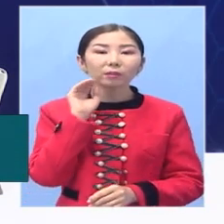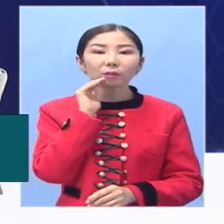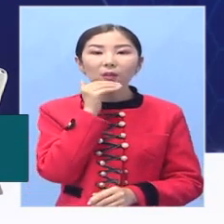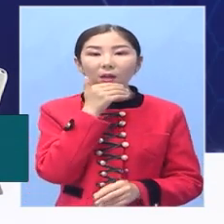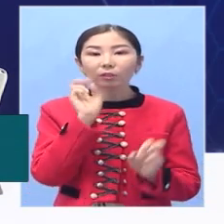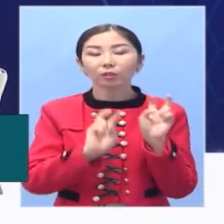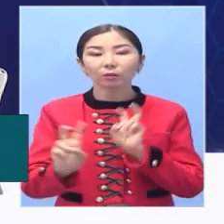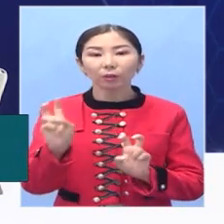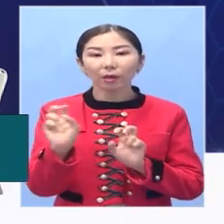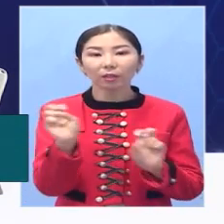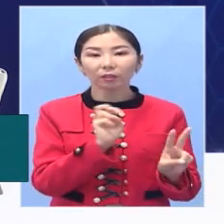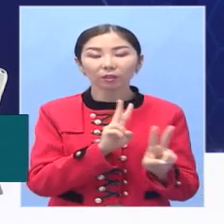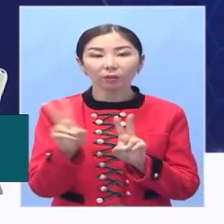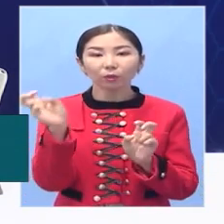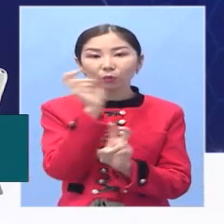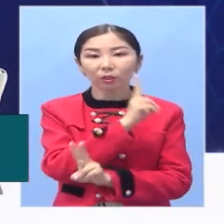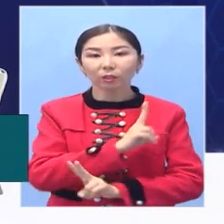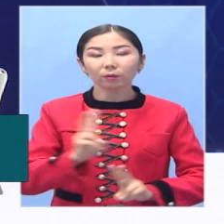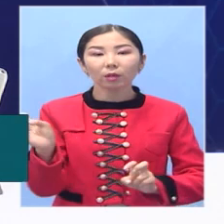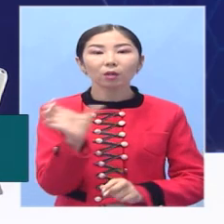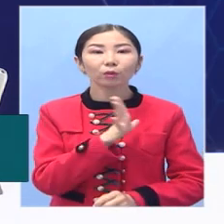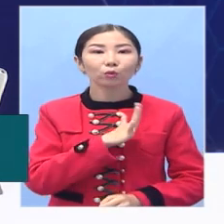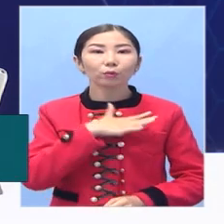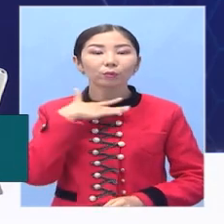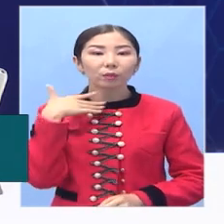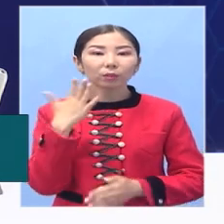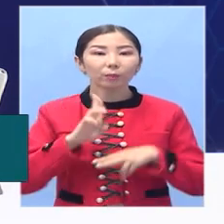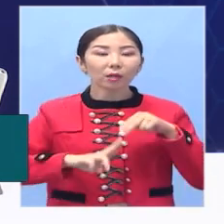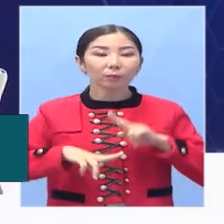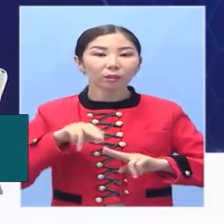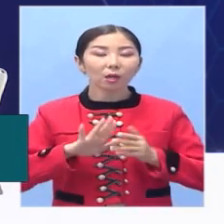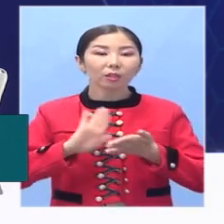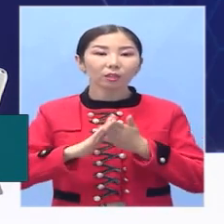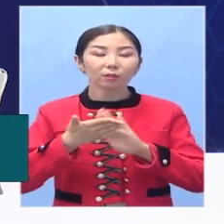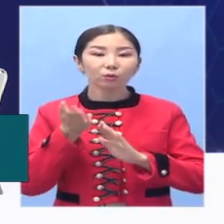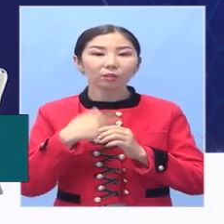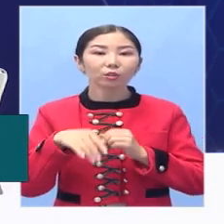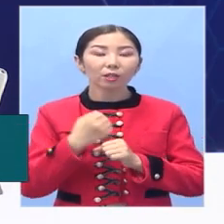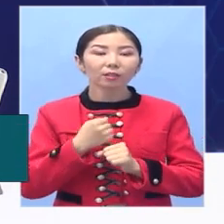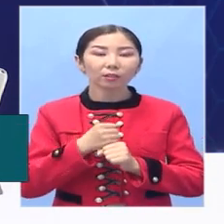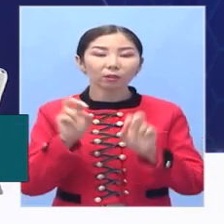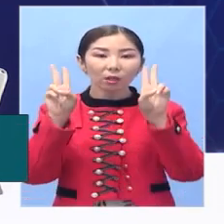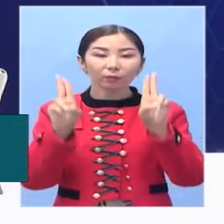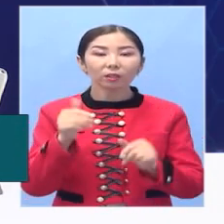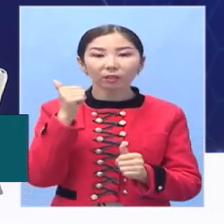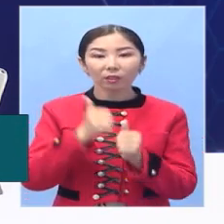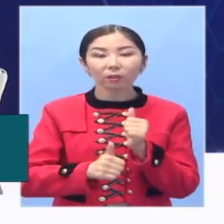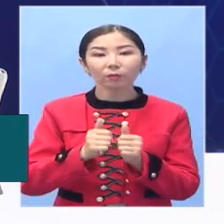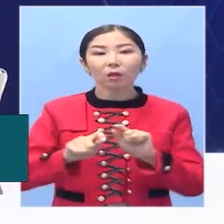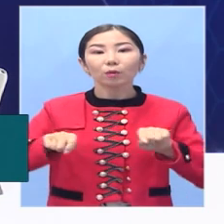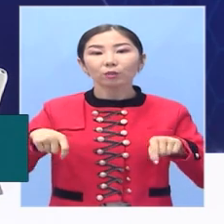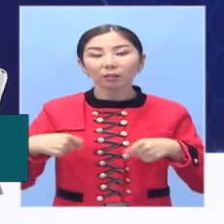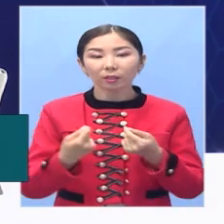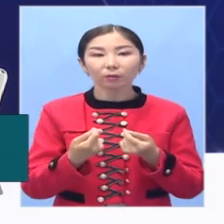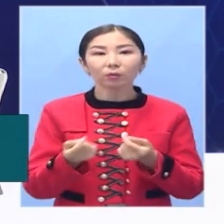зерттейтін, жаңа бақылайтын, қадағалайтын орган ретінде олар көбіне мердігерлер алдымен келісім шарт жасауы тиіс екен. Кейде келісім шарт жасамайтын